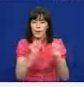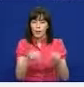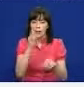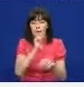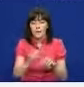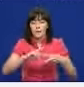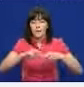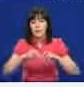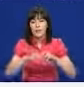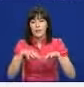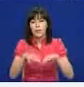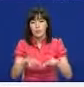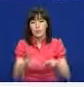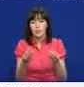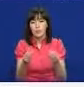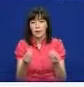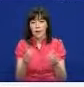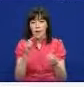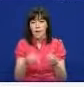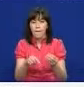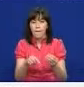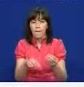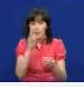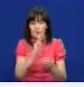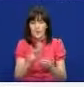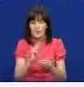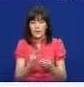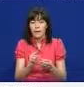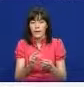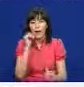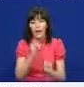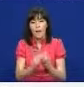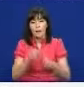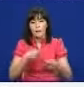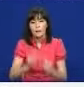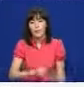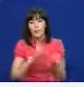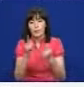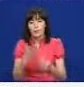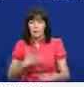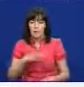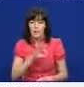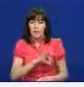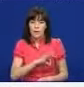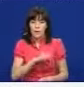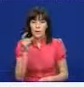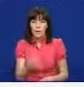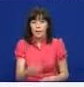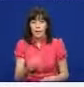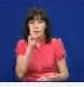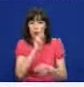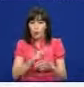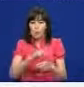шешіліп, жаңағы бұл выездный занятие дейміз ғой, әр басқармаға барып біздің заңгерлеріміз дәріс береді.